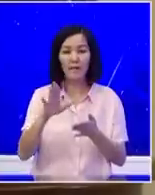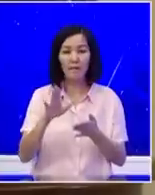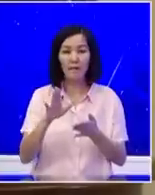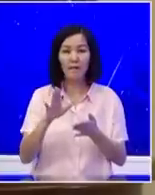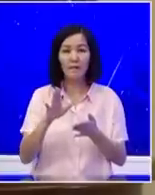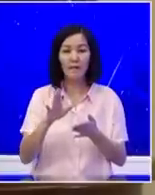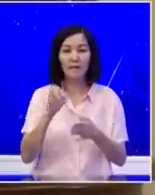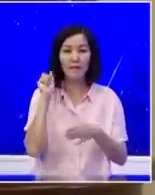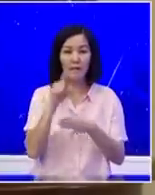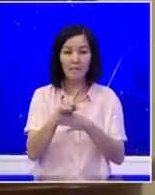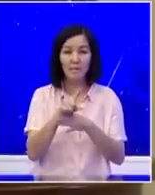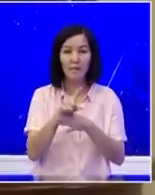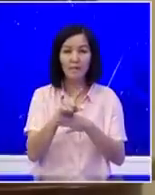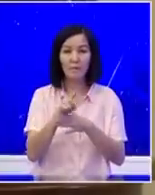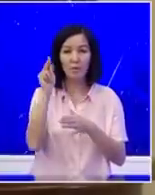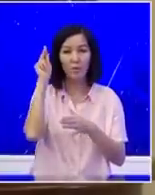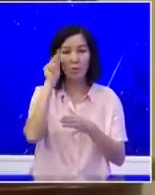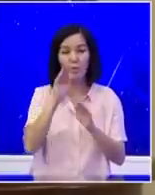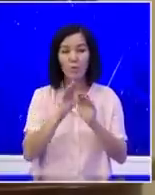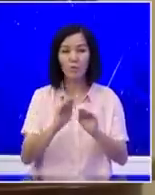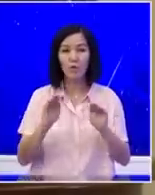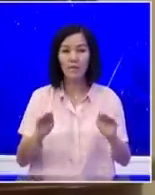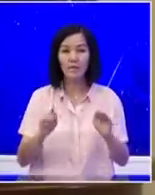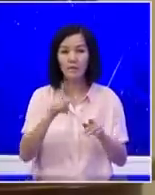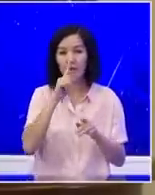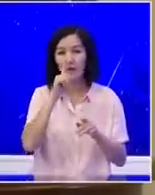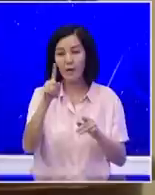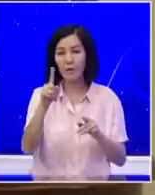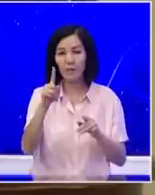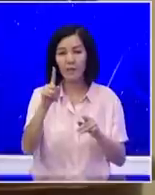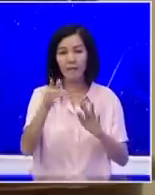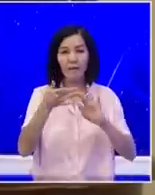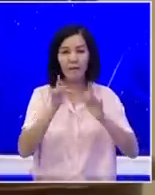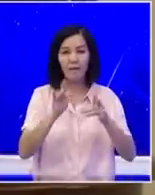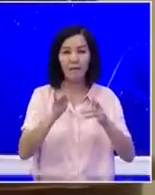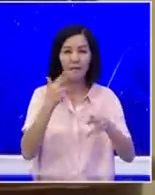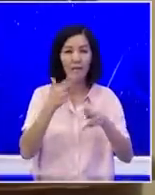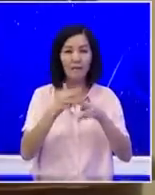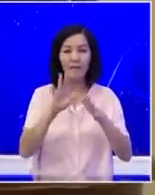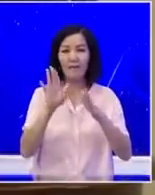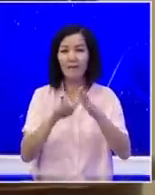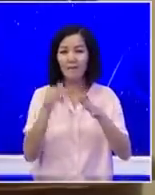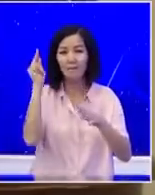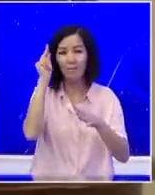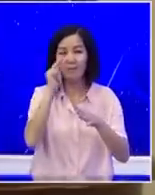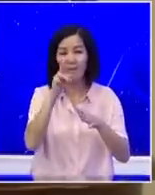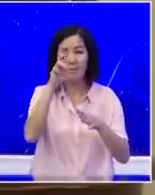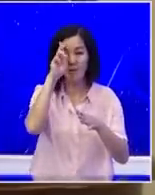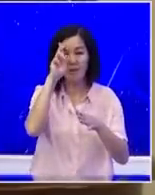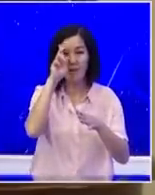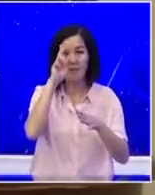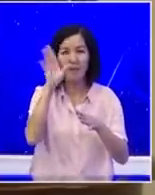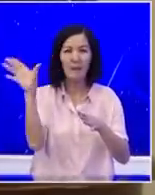Тоқаев тапсырмасымен оқушылардың қашықтан кедергісіз білім алуына мемлекет